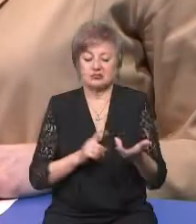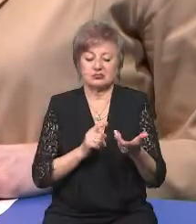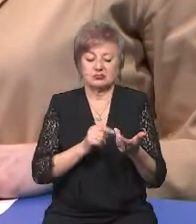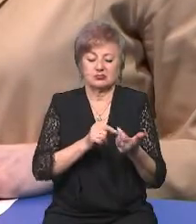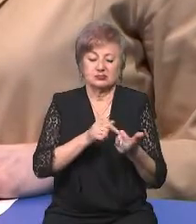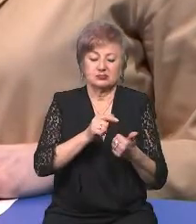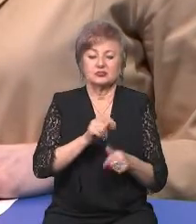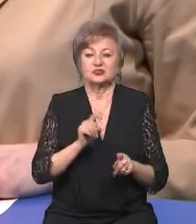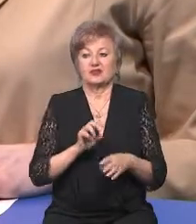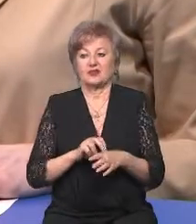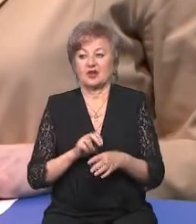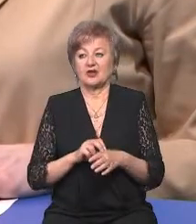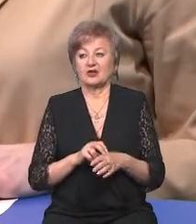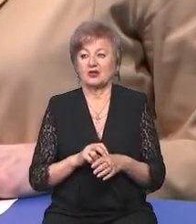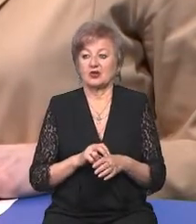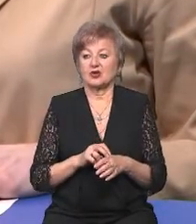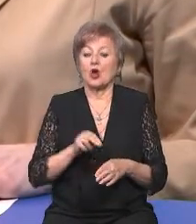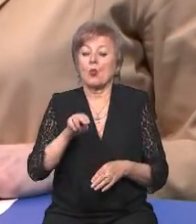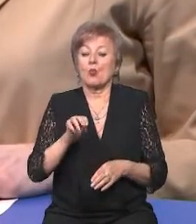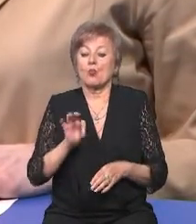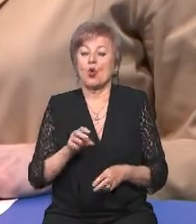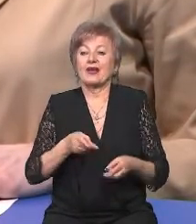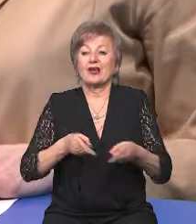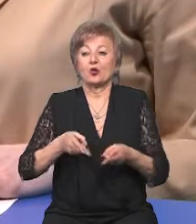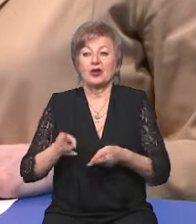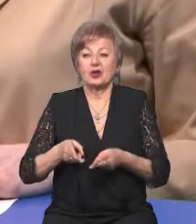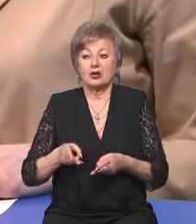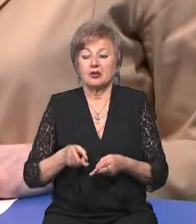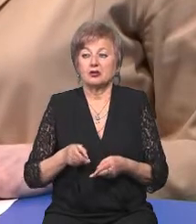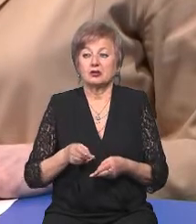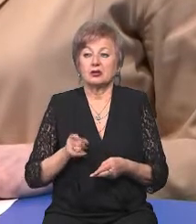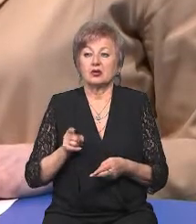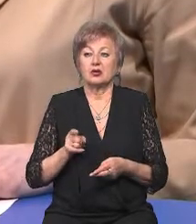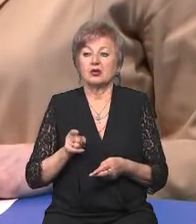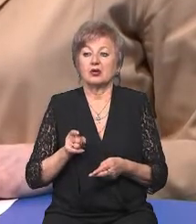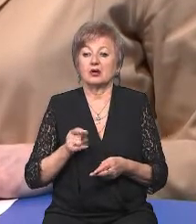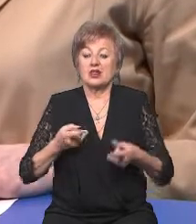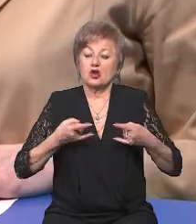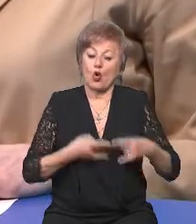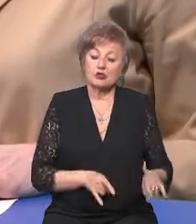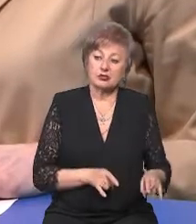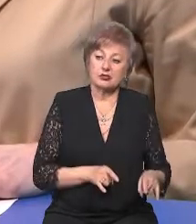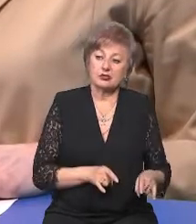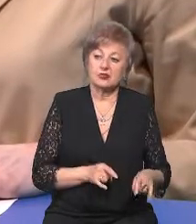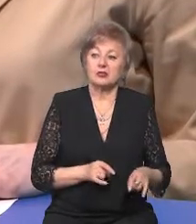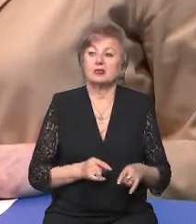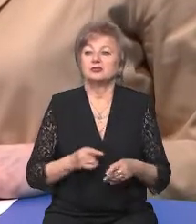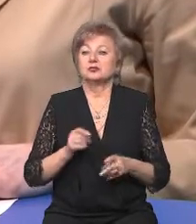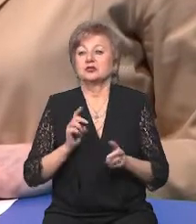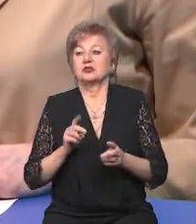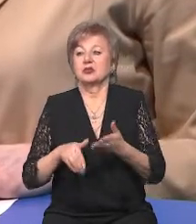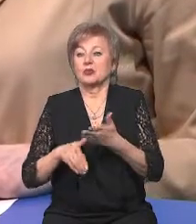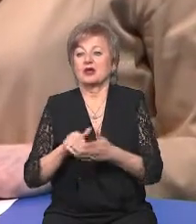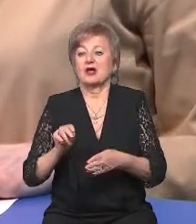послуг по терапії, потім по хірургії, хірургічні договори, на пологи, на неонатальну допомогу,